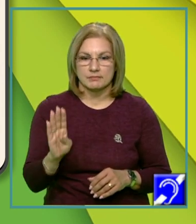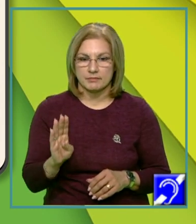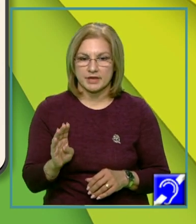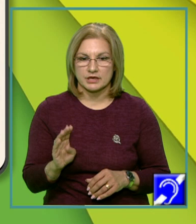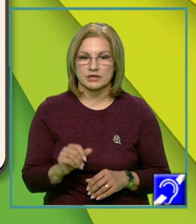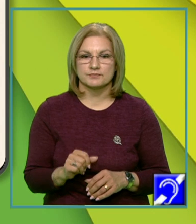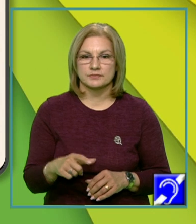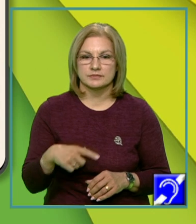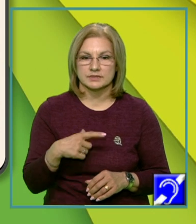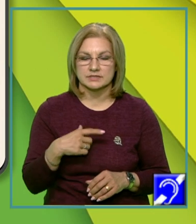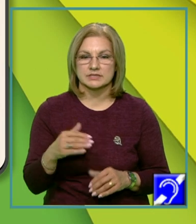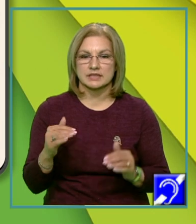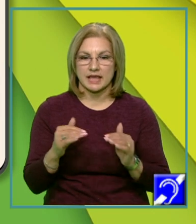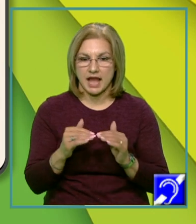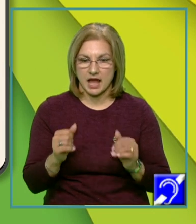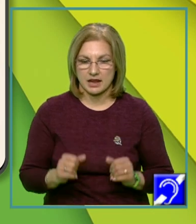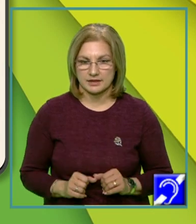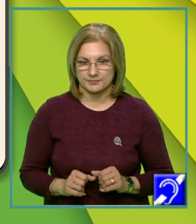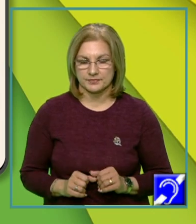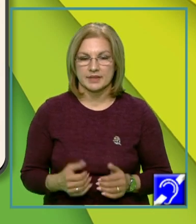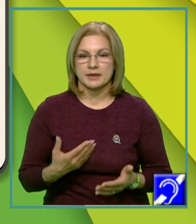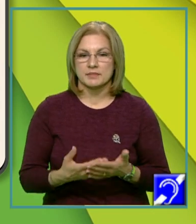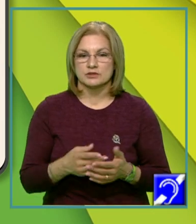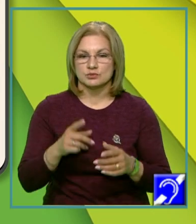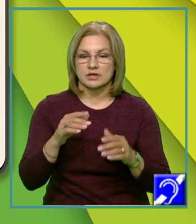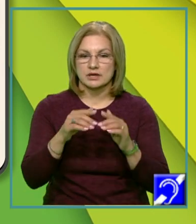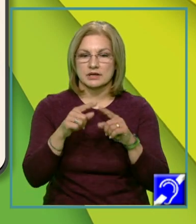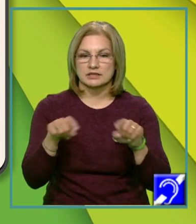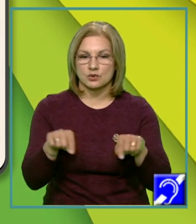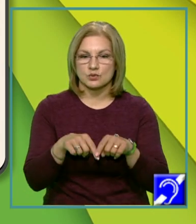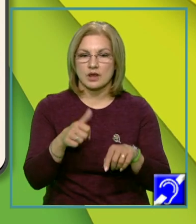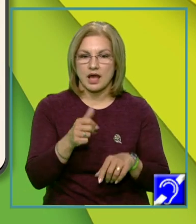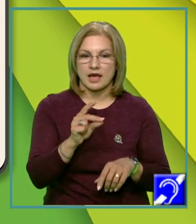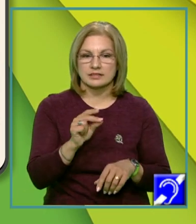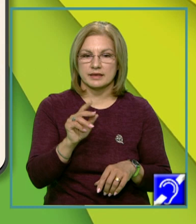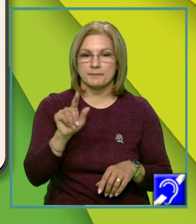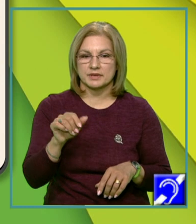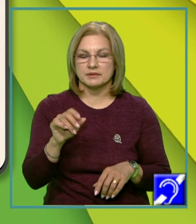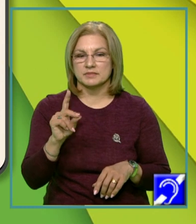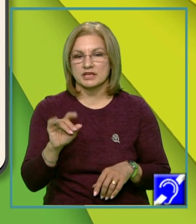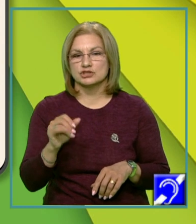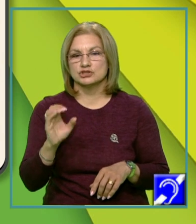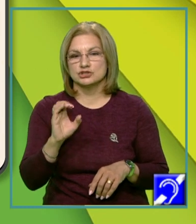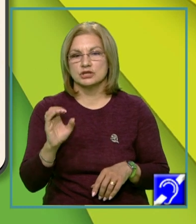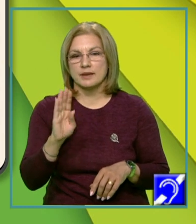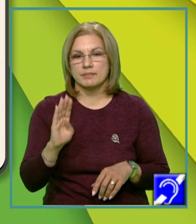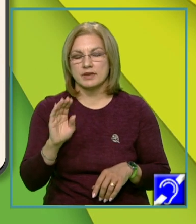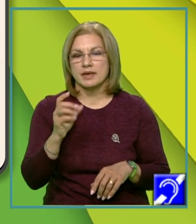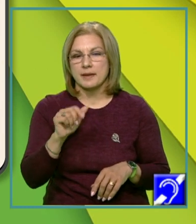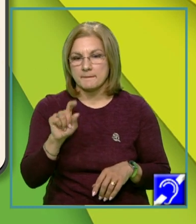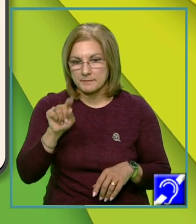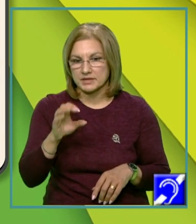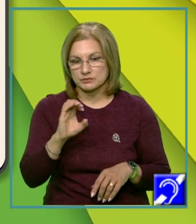sunt egale pentru că Triunghiurile a d prim d și c b prim c